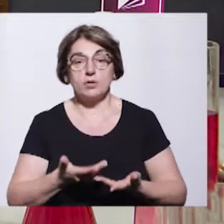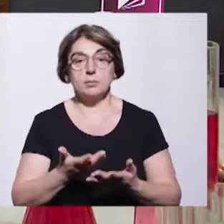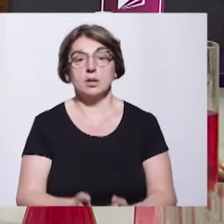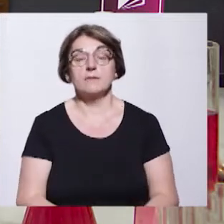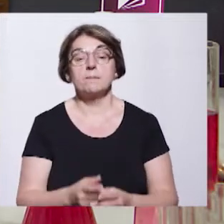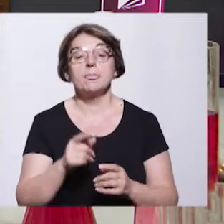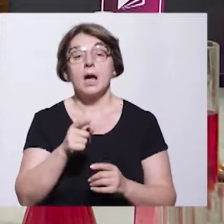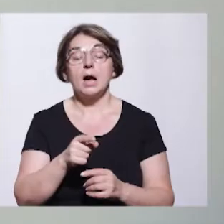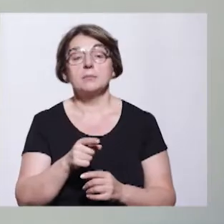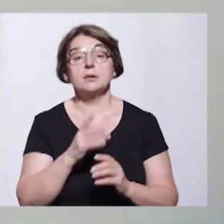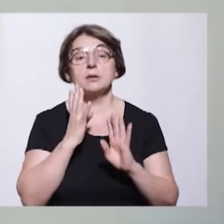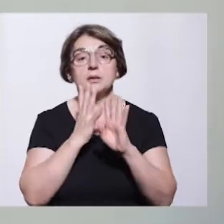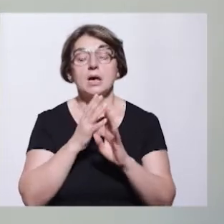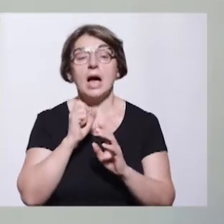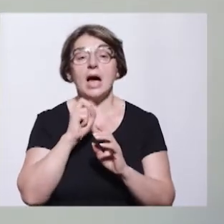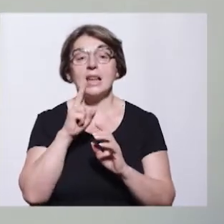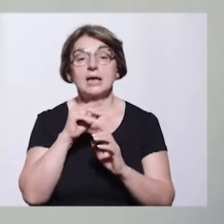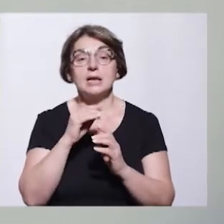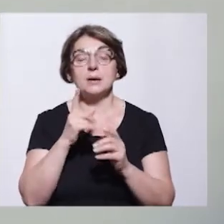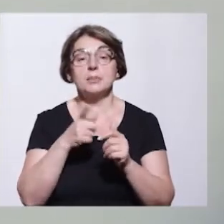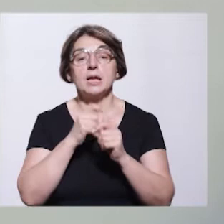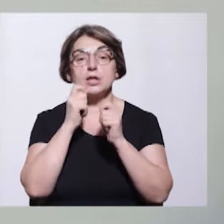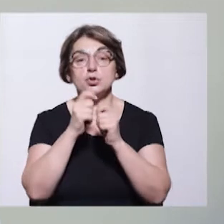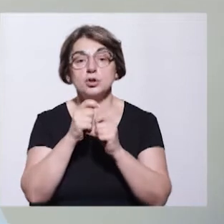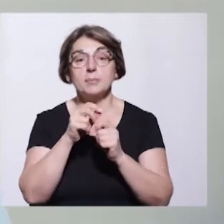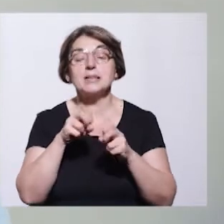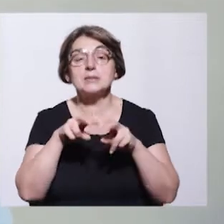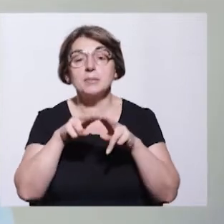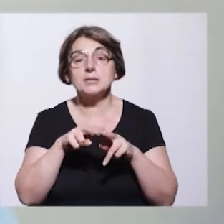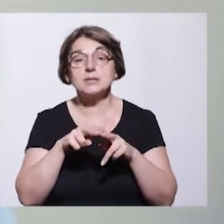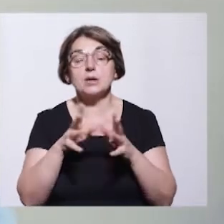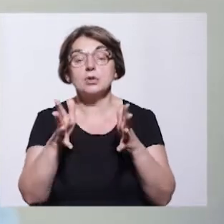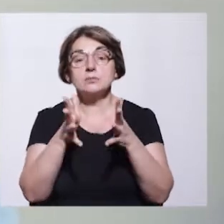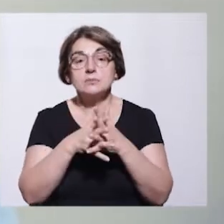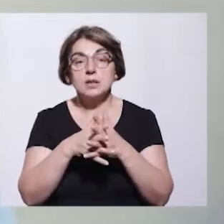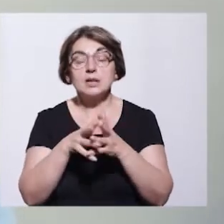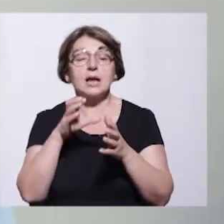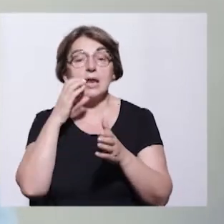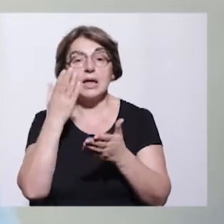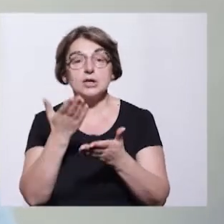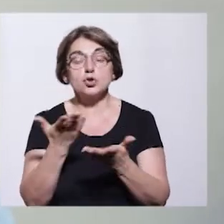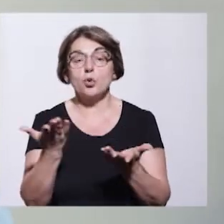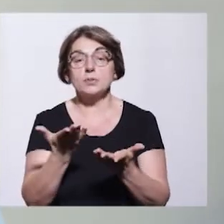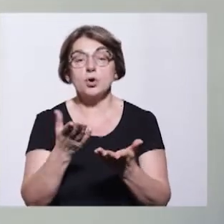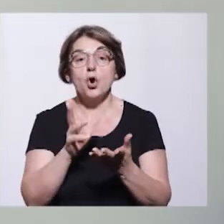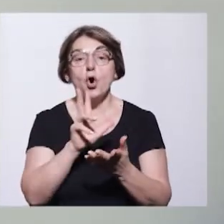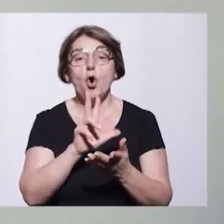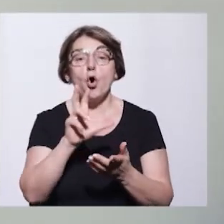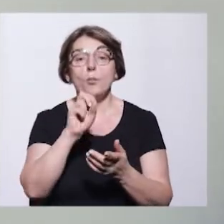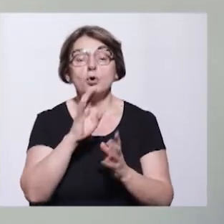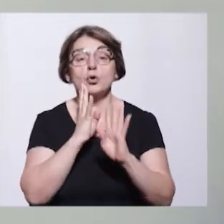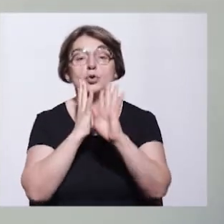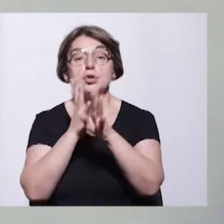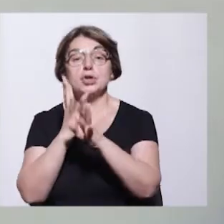ცხოვრებაში. ამრიგად, ალკანები ეწოდება ნაჯერი ნახშირწყალბადების კლას, რომლის